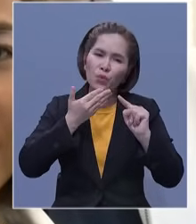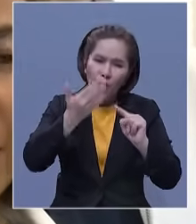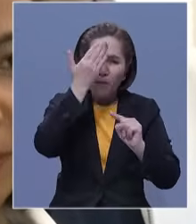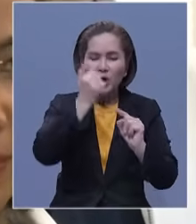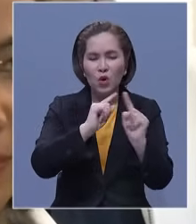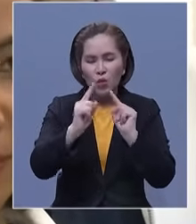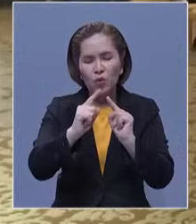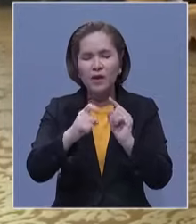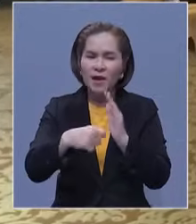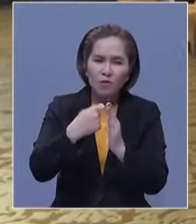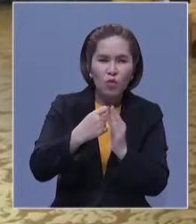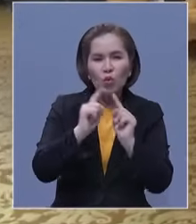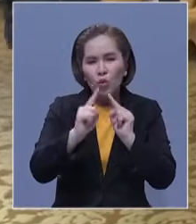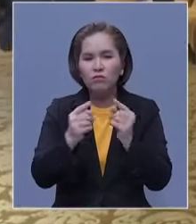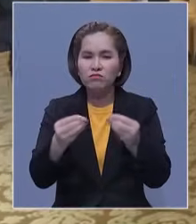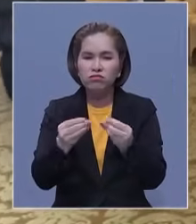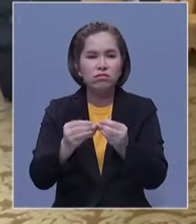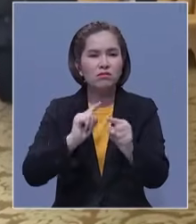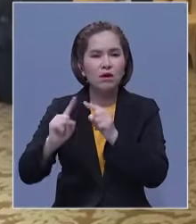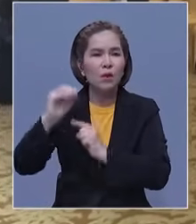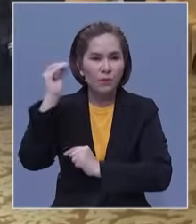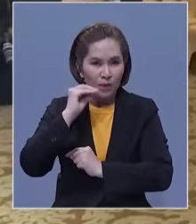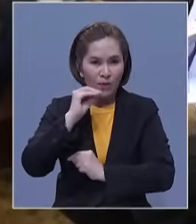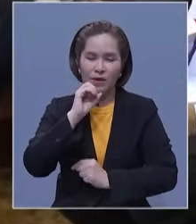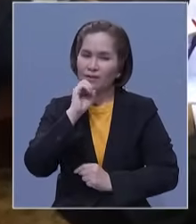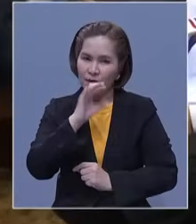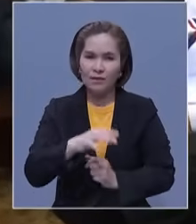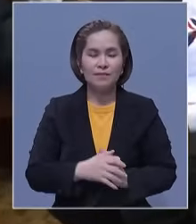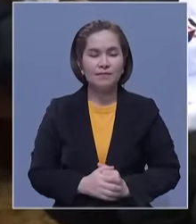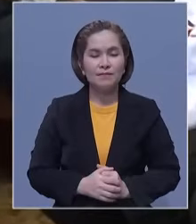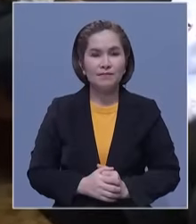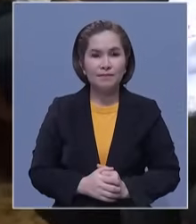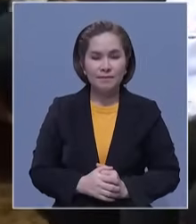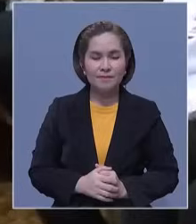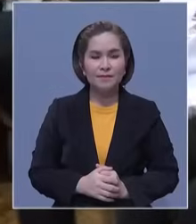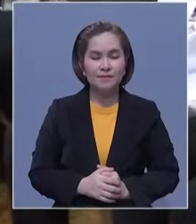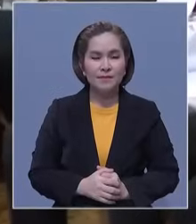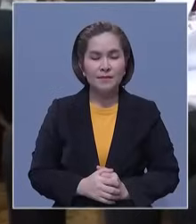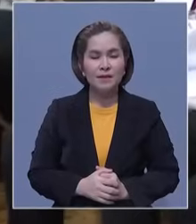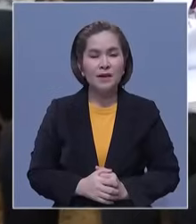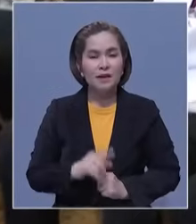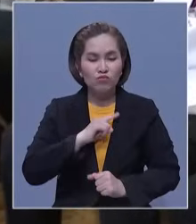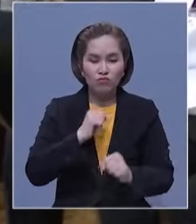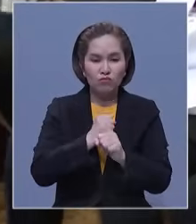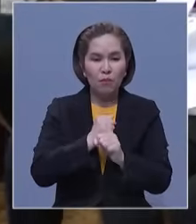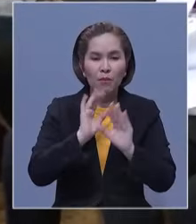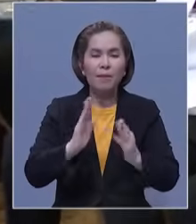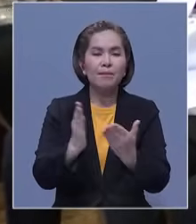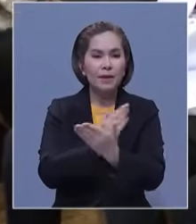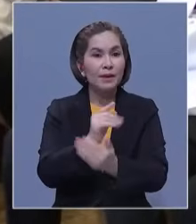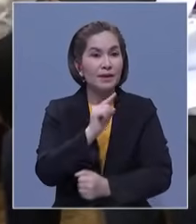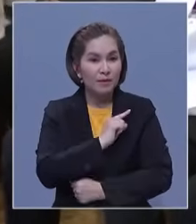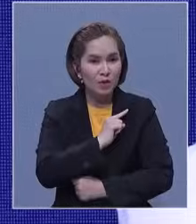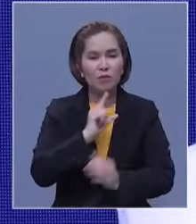ษาหารือกันทุกเรื่อง คุณเอกนัททิ้งท้ายนะคะบอกว่าเราแบ่งหน้าที่กันตัวเองดู